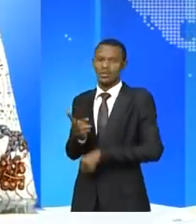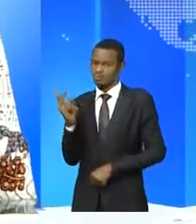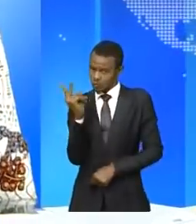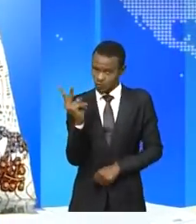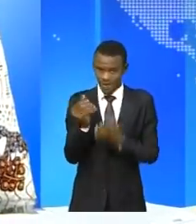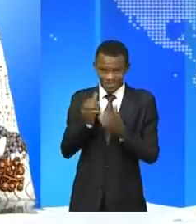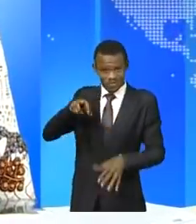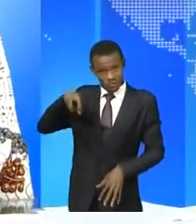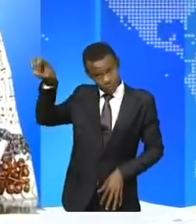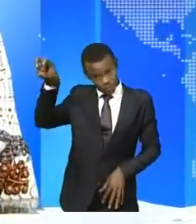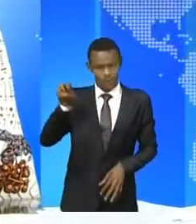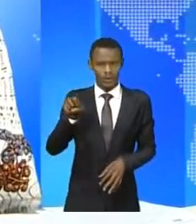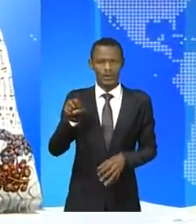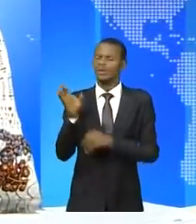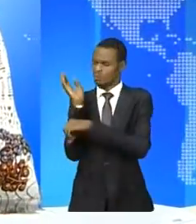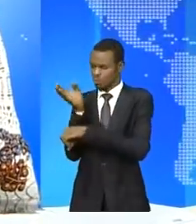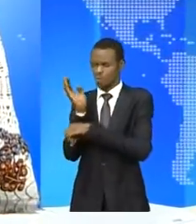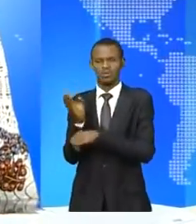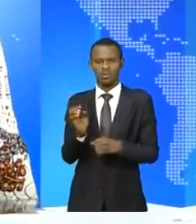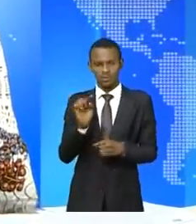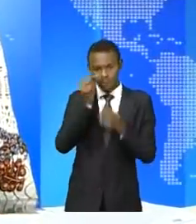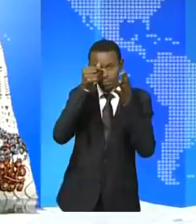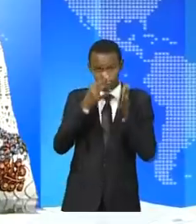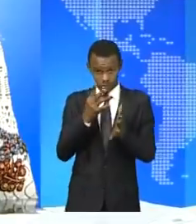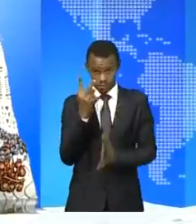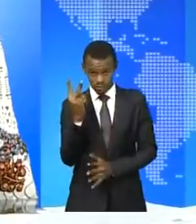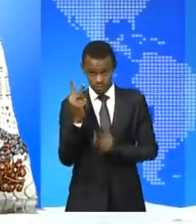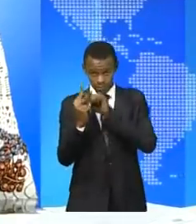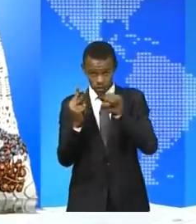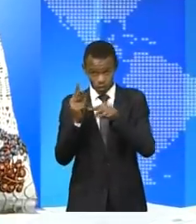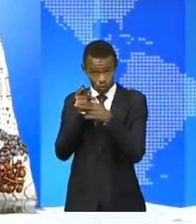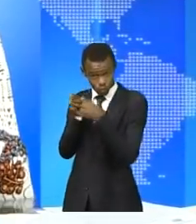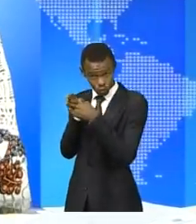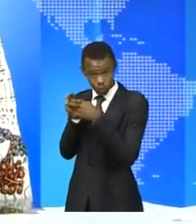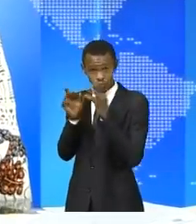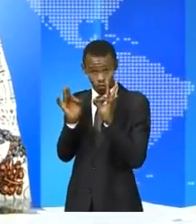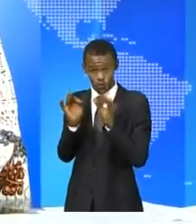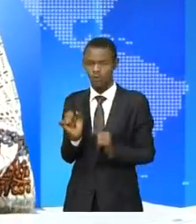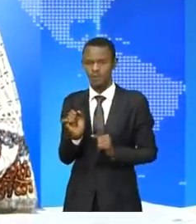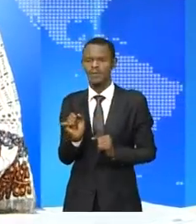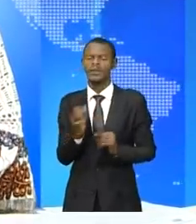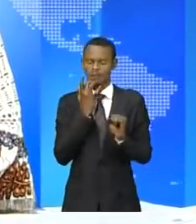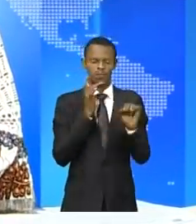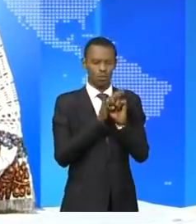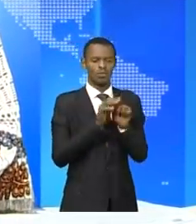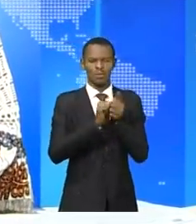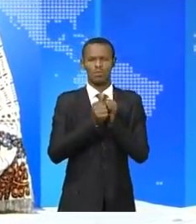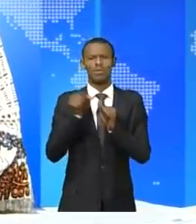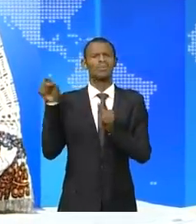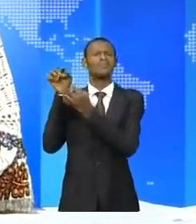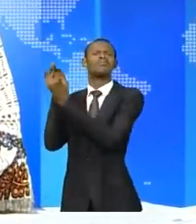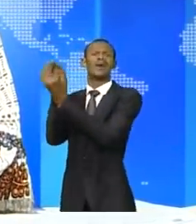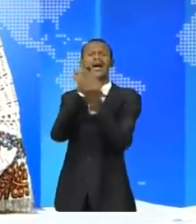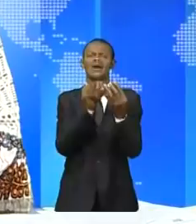rendre à leur poste respectif. Les deux gouverneurs nommés ont à leur tour émis le vœu de mettre fin à cette situation de guerre.